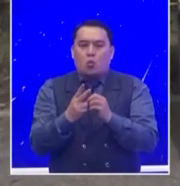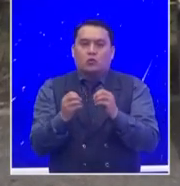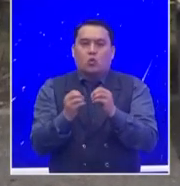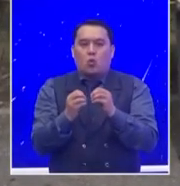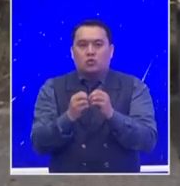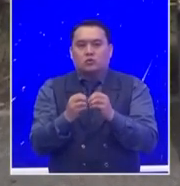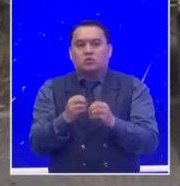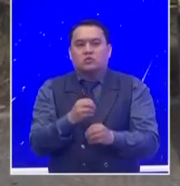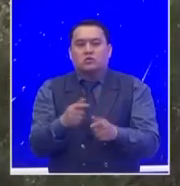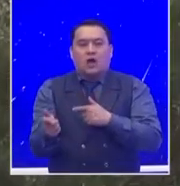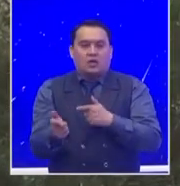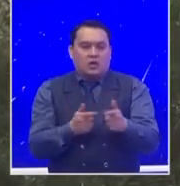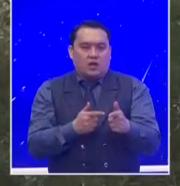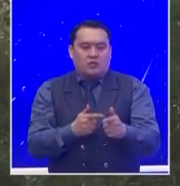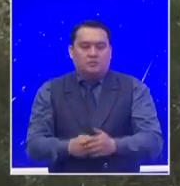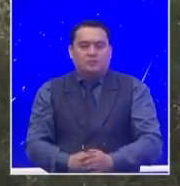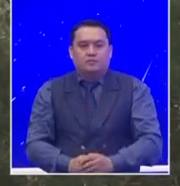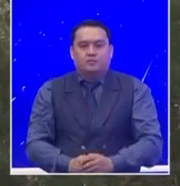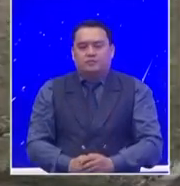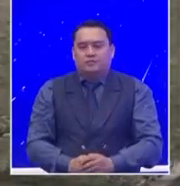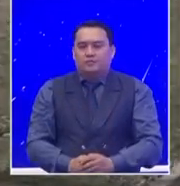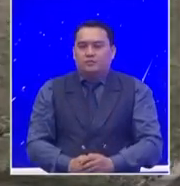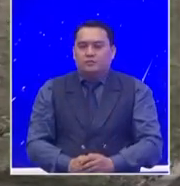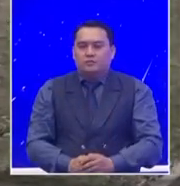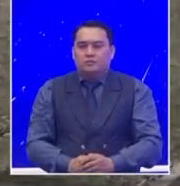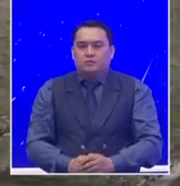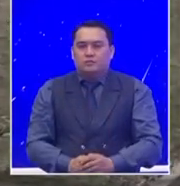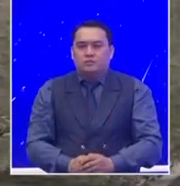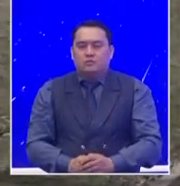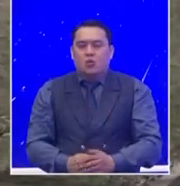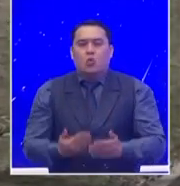ғылым докторын дайындап шығарған. Докси үлкен ғалым,